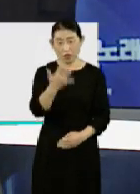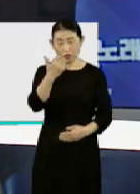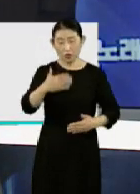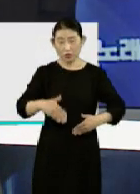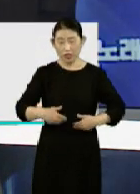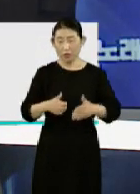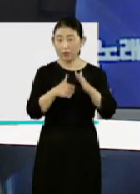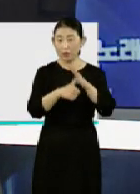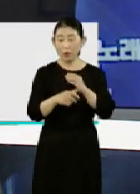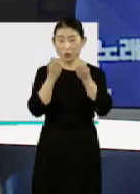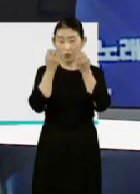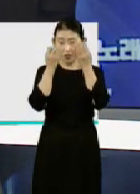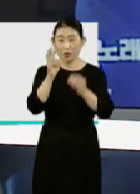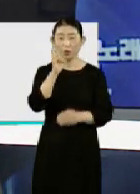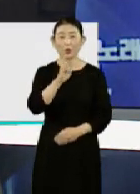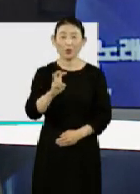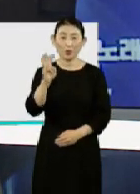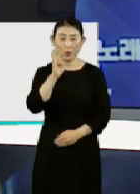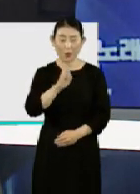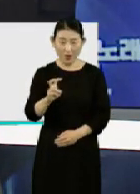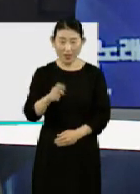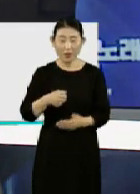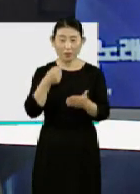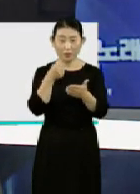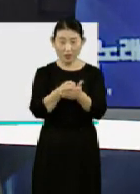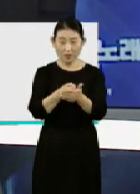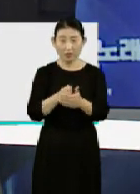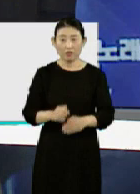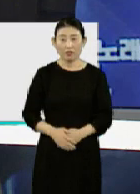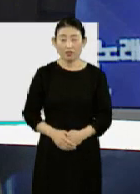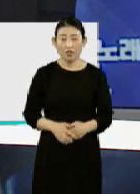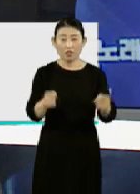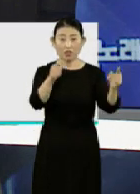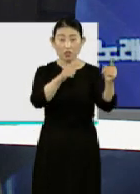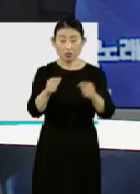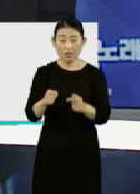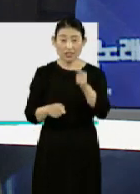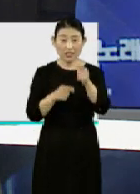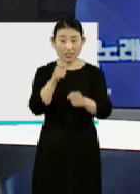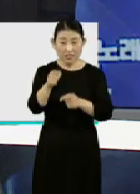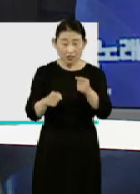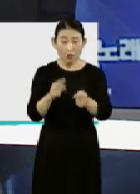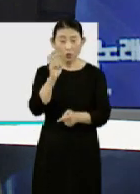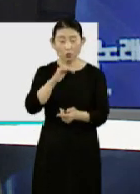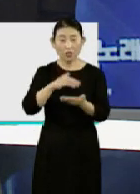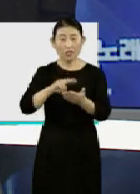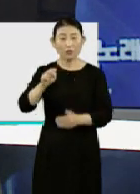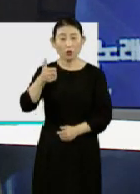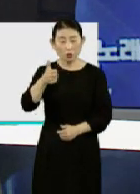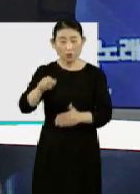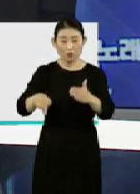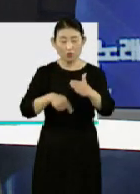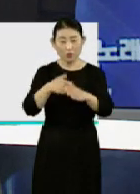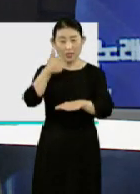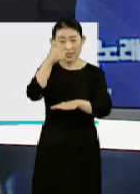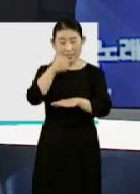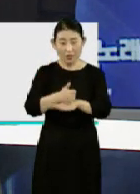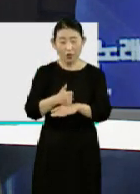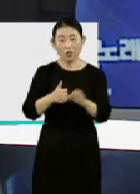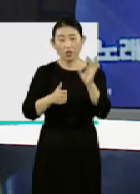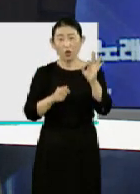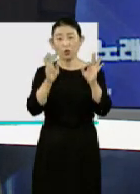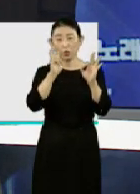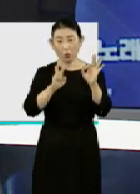충남을 상징하는 새로운 곡이 경연을 통해 선정됐습니다. 전국 250여 개 응모곡 가운데 최종 결선에 오른